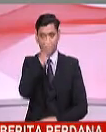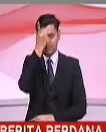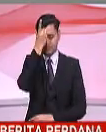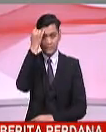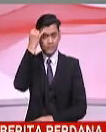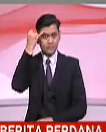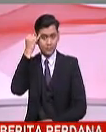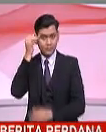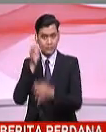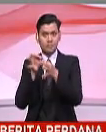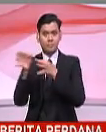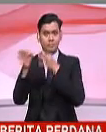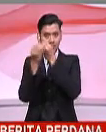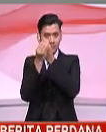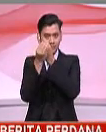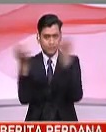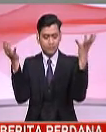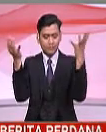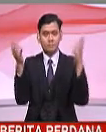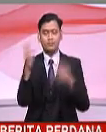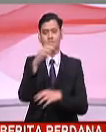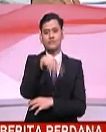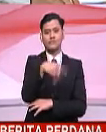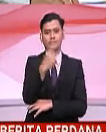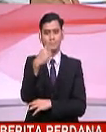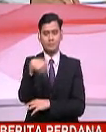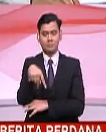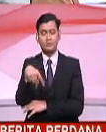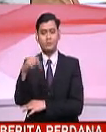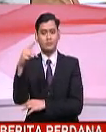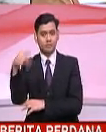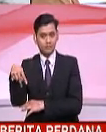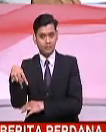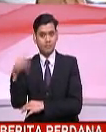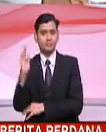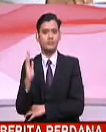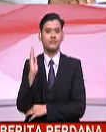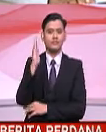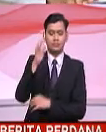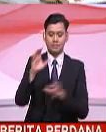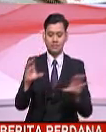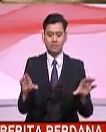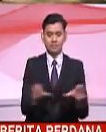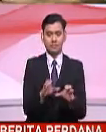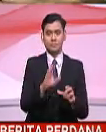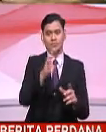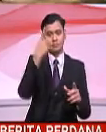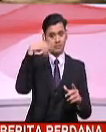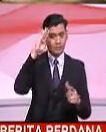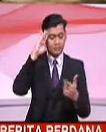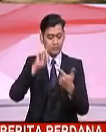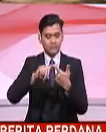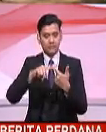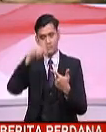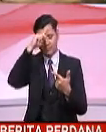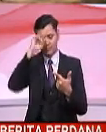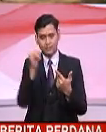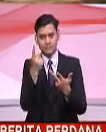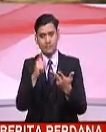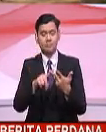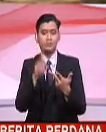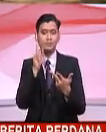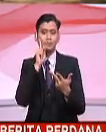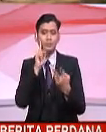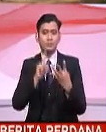Seri Ismail Sabri turut memaklumkan Perintah Kawalan Pergerakan Pemulihan PKPP di Perlis, Putrajaya, Kedah, Perak,